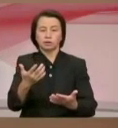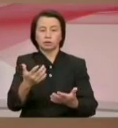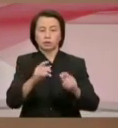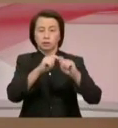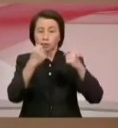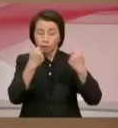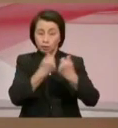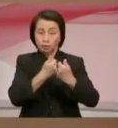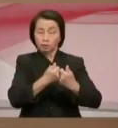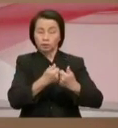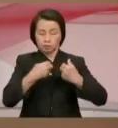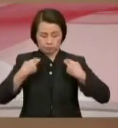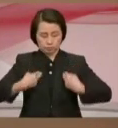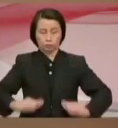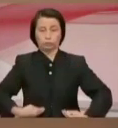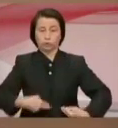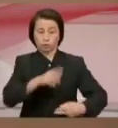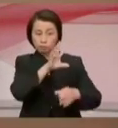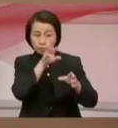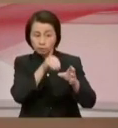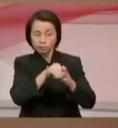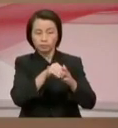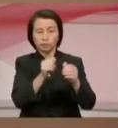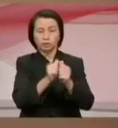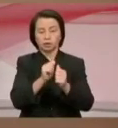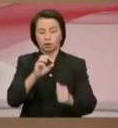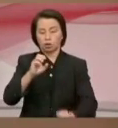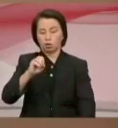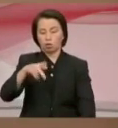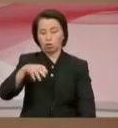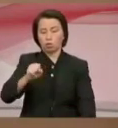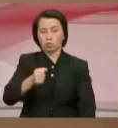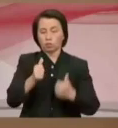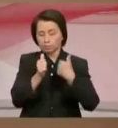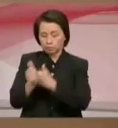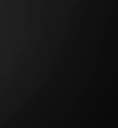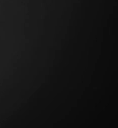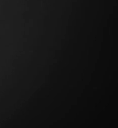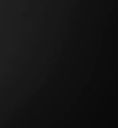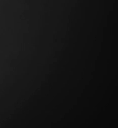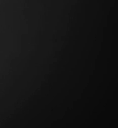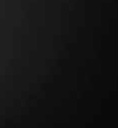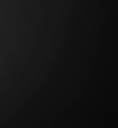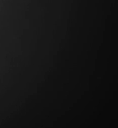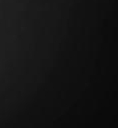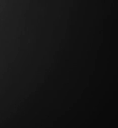yang beruniform yang terlibat di dalam ops pematuhan operasi ini.